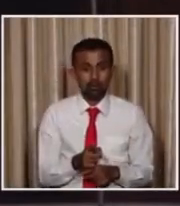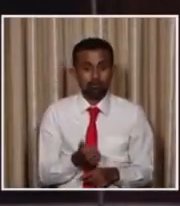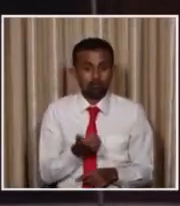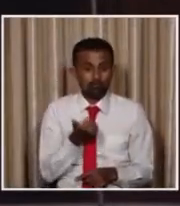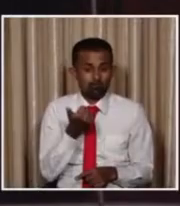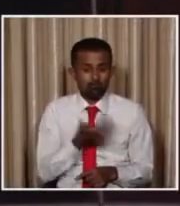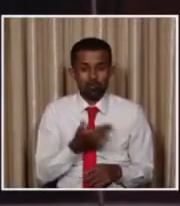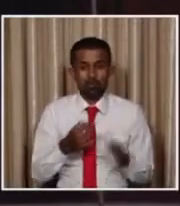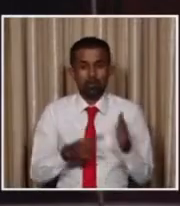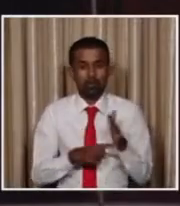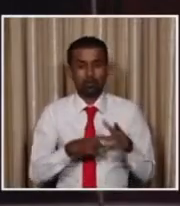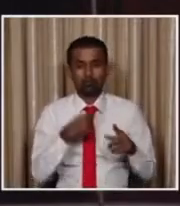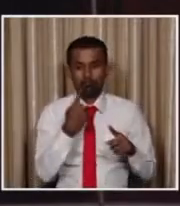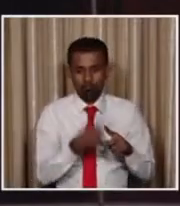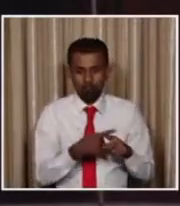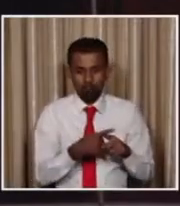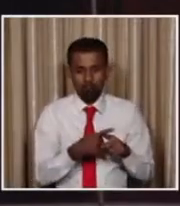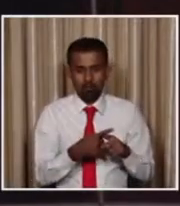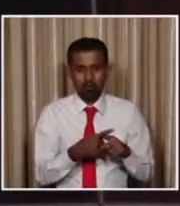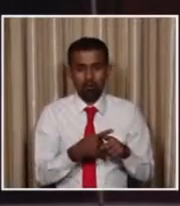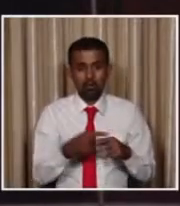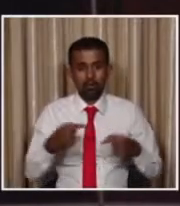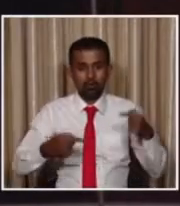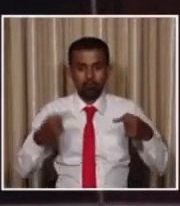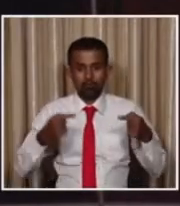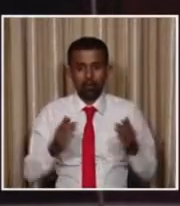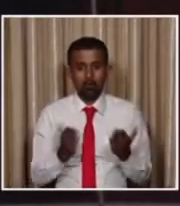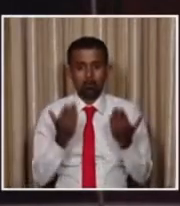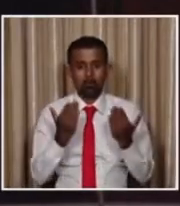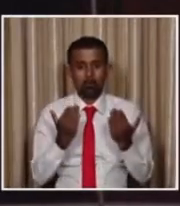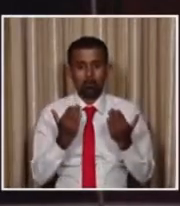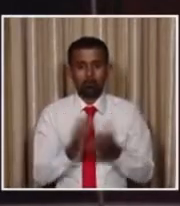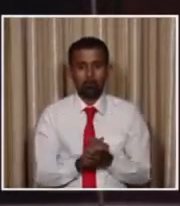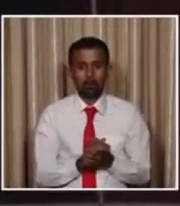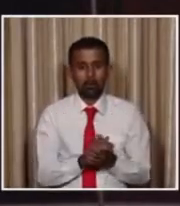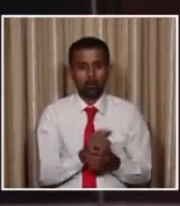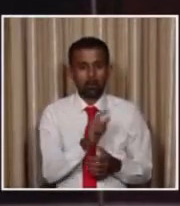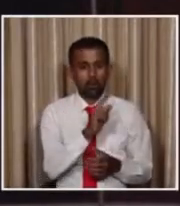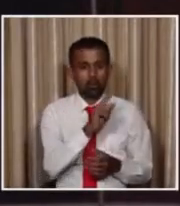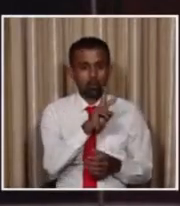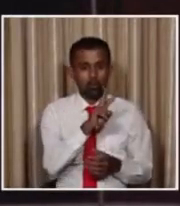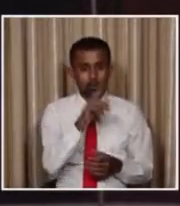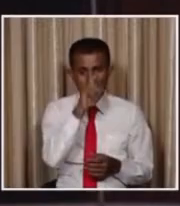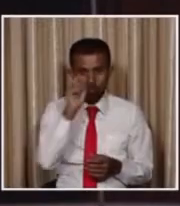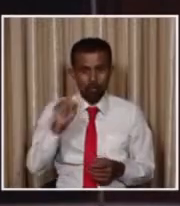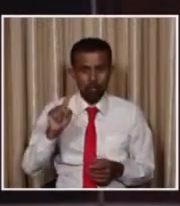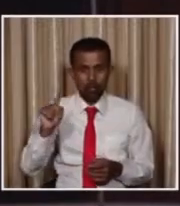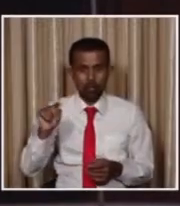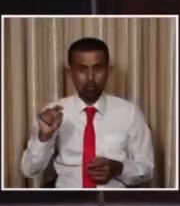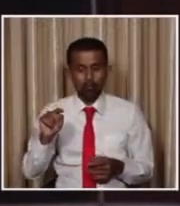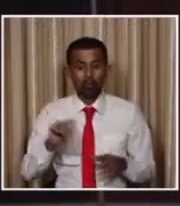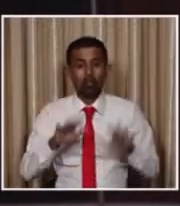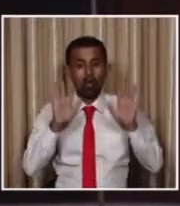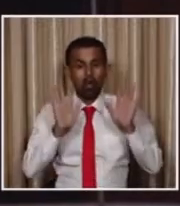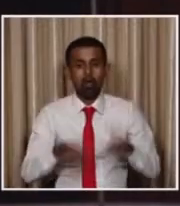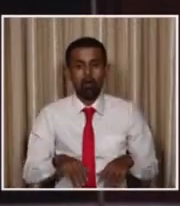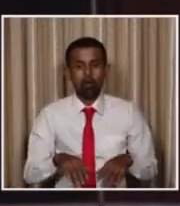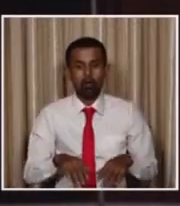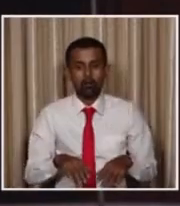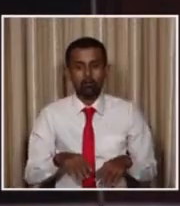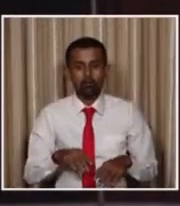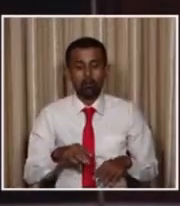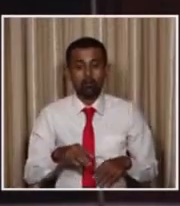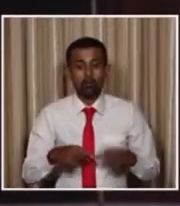තීරණාත්මක බද්දක්. ඒ වැඩබද්ද විවාදයේ පටන් ගත්තේ 12/11 වෙනිදා. අවසානයේ මොකද වුනේ? ඒ